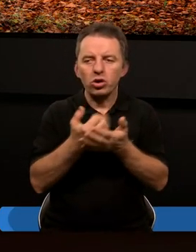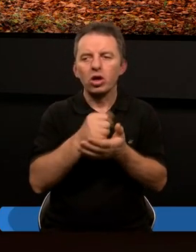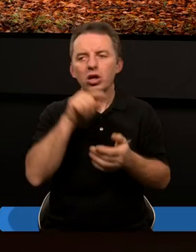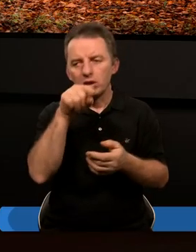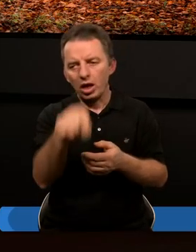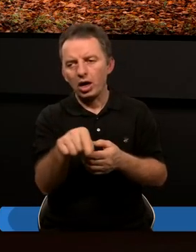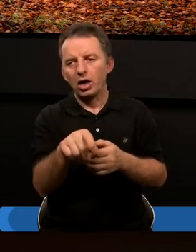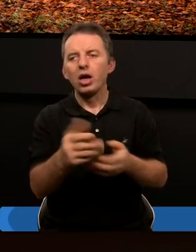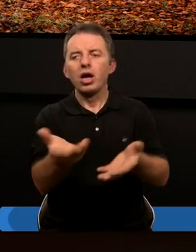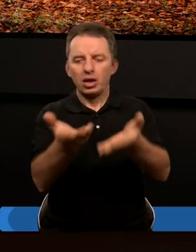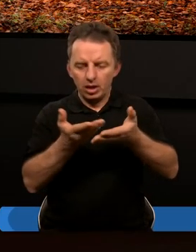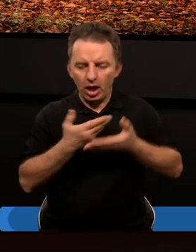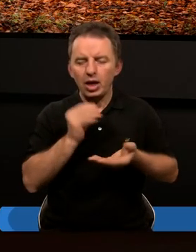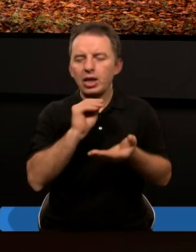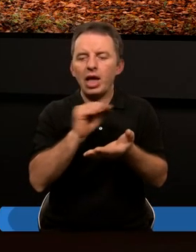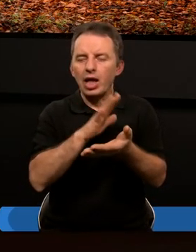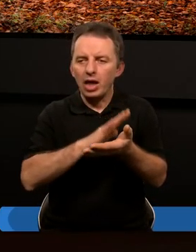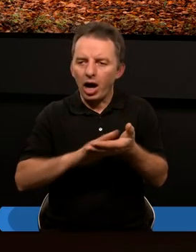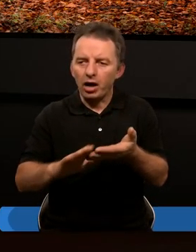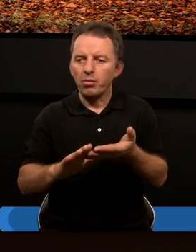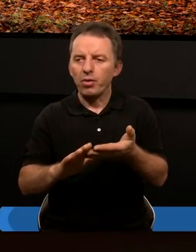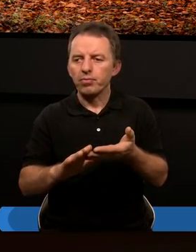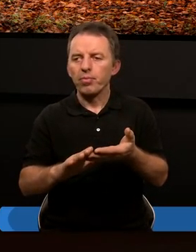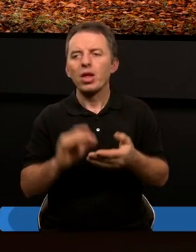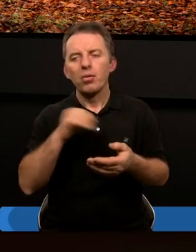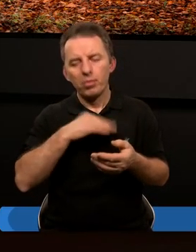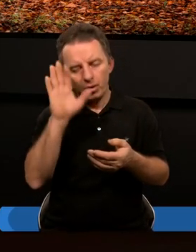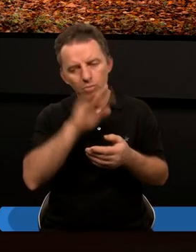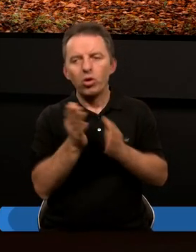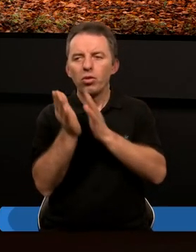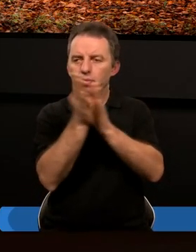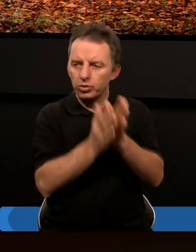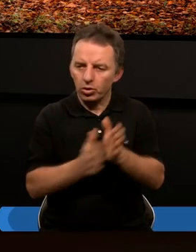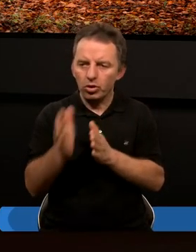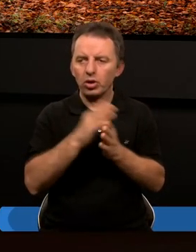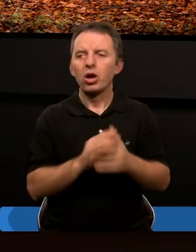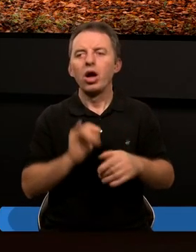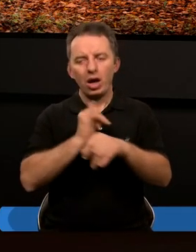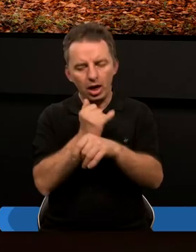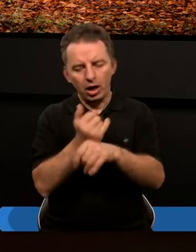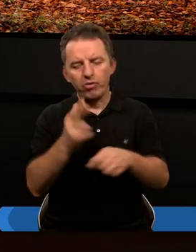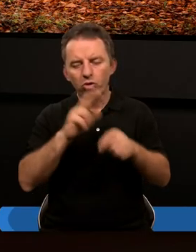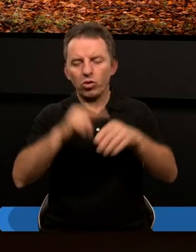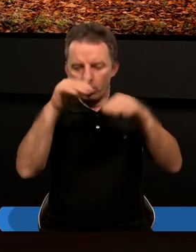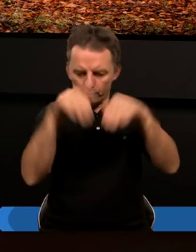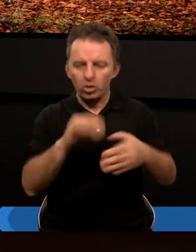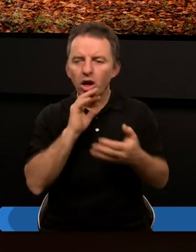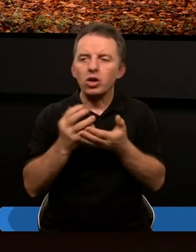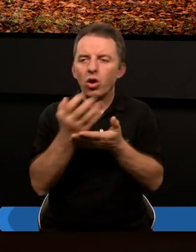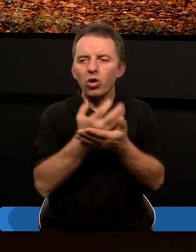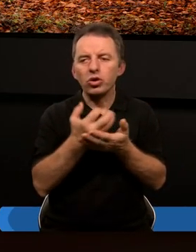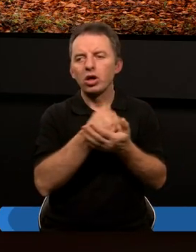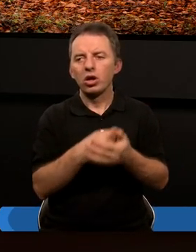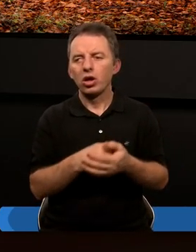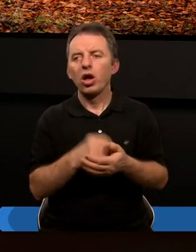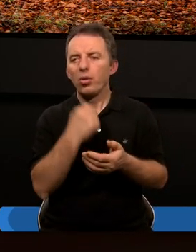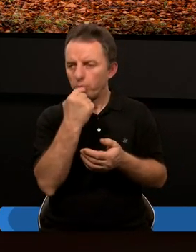co jest nam dane za darmo. Pan Bóg przygotował lekarstwo, z którego można skorzystać i powiedział,